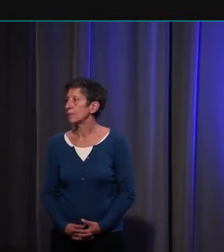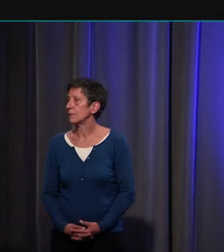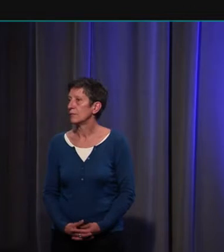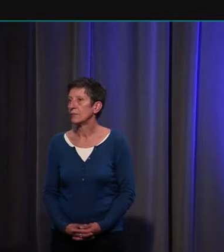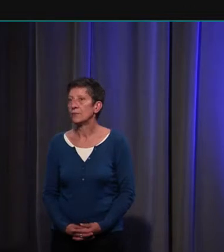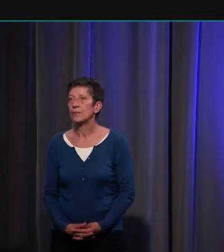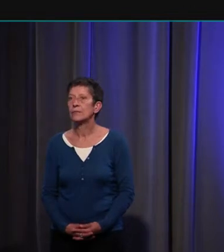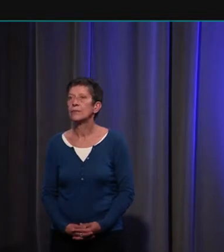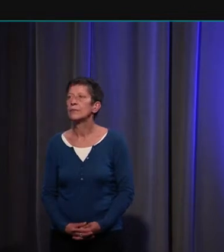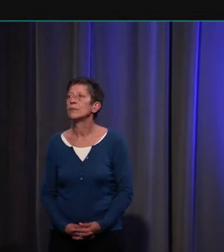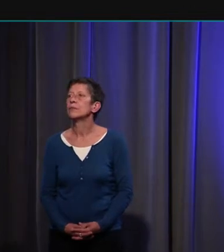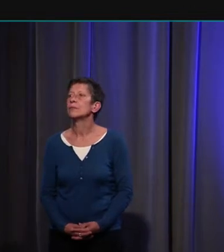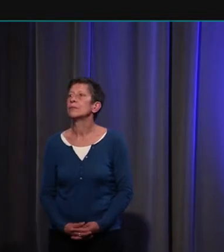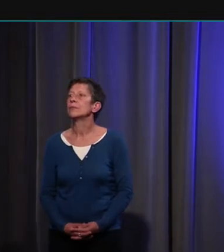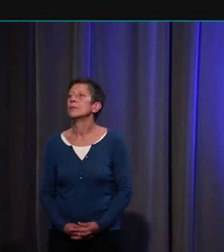oui